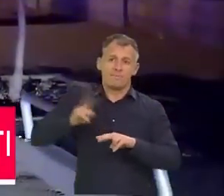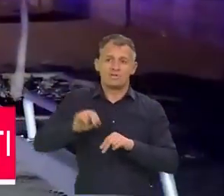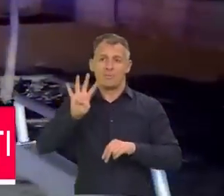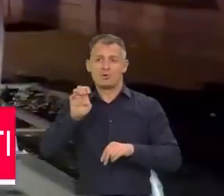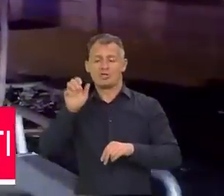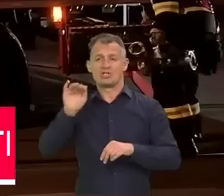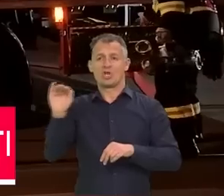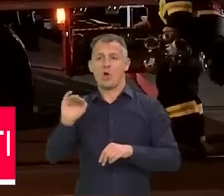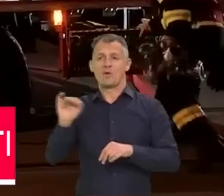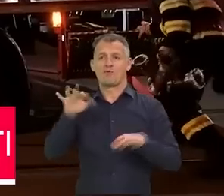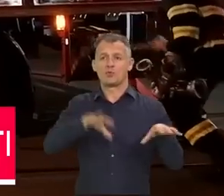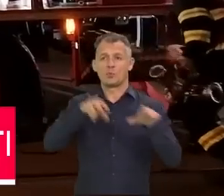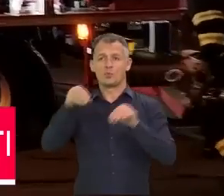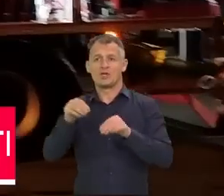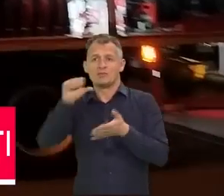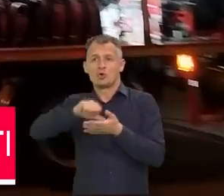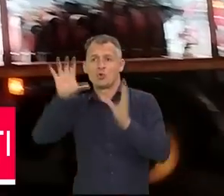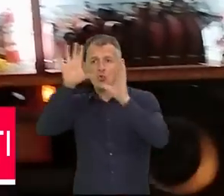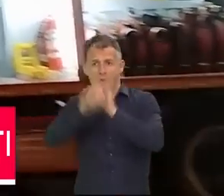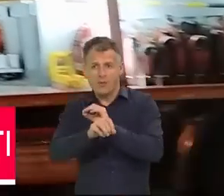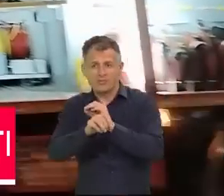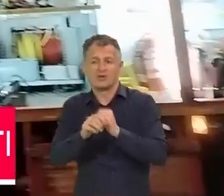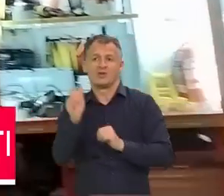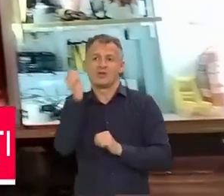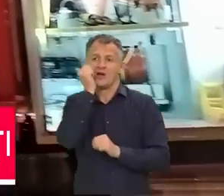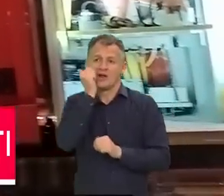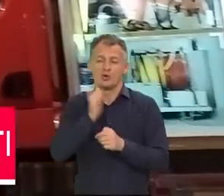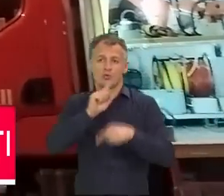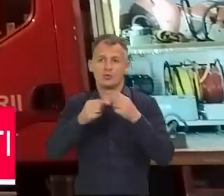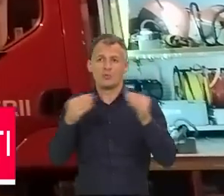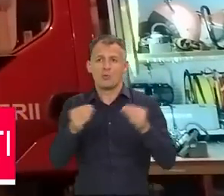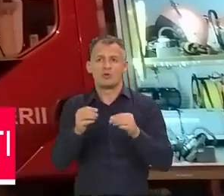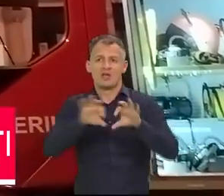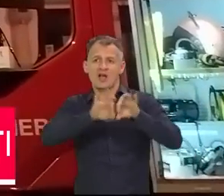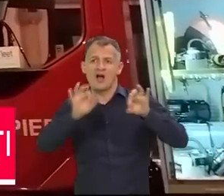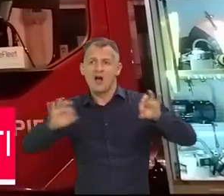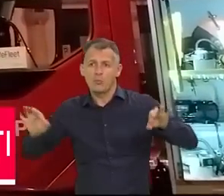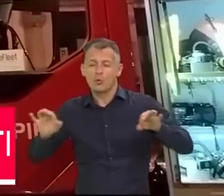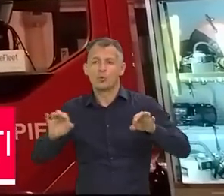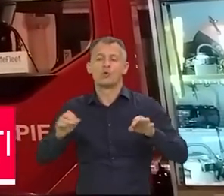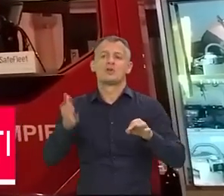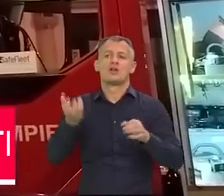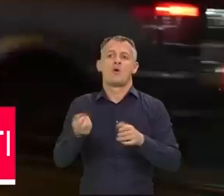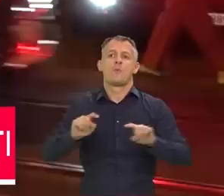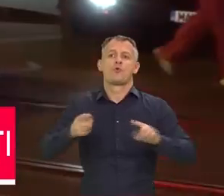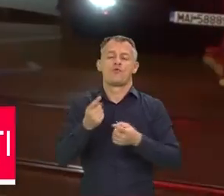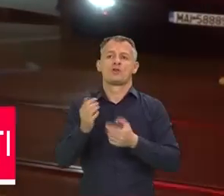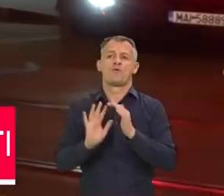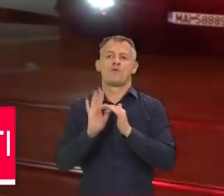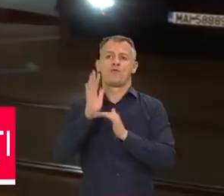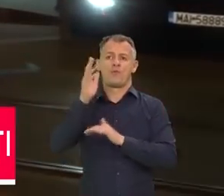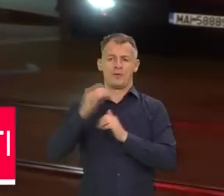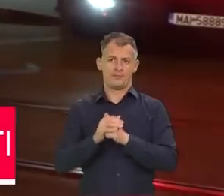evacuați în miez de noapte la temperaturi scăzute, după ce mai multe cabluri de la o instalație s-au aprins și au produs un fum